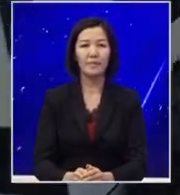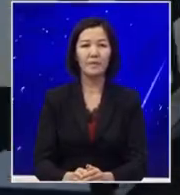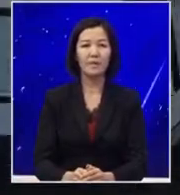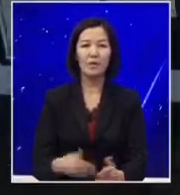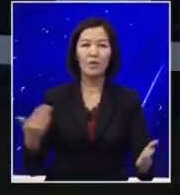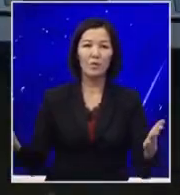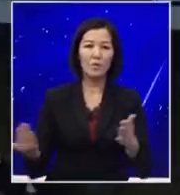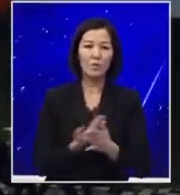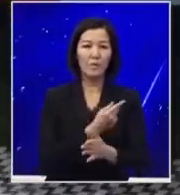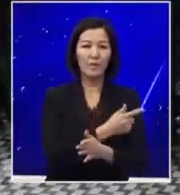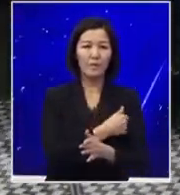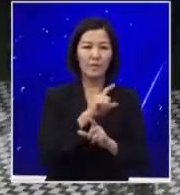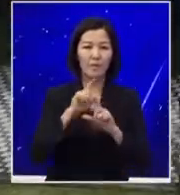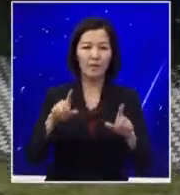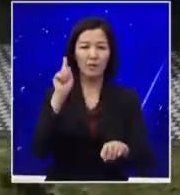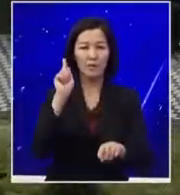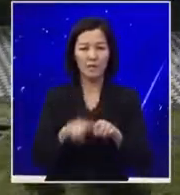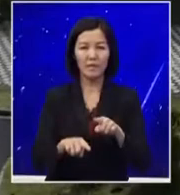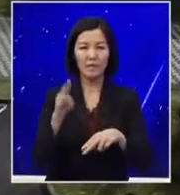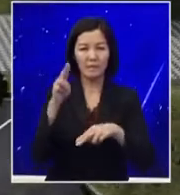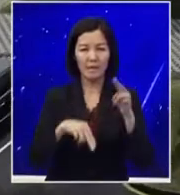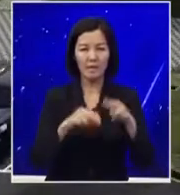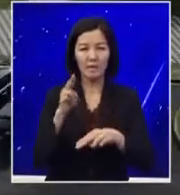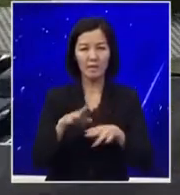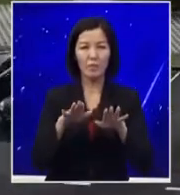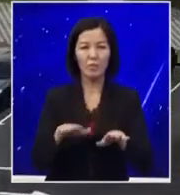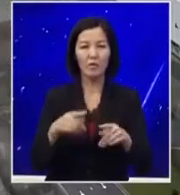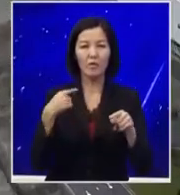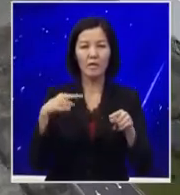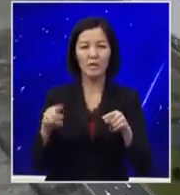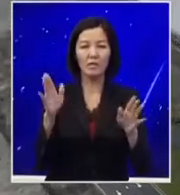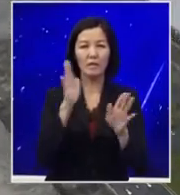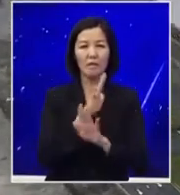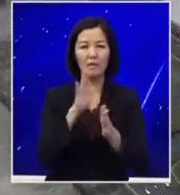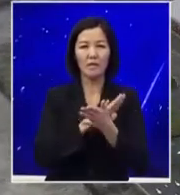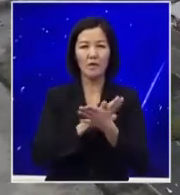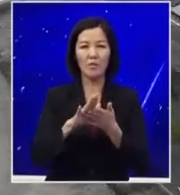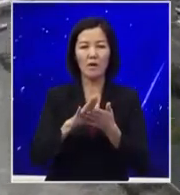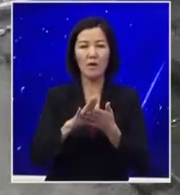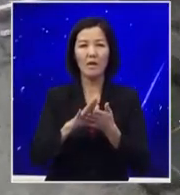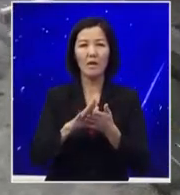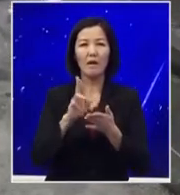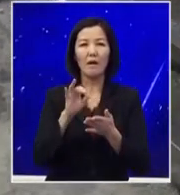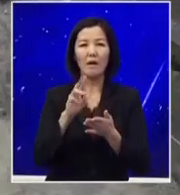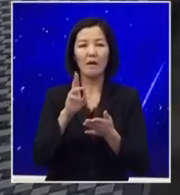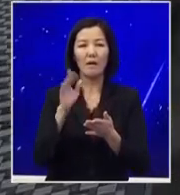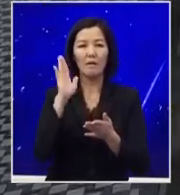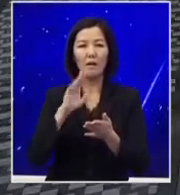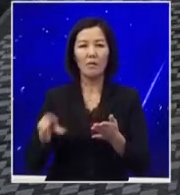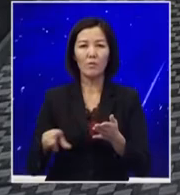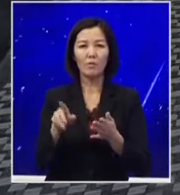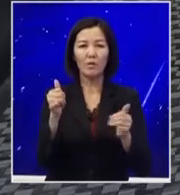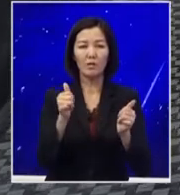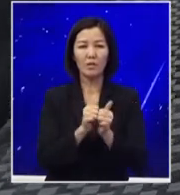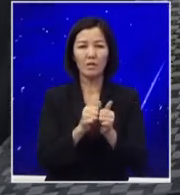заманауи кешен, супер жылдамдықпен салынды. Орны да айрықша. Таза ауа, тастақ жер, Қараталдың жағасы. 7,5 миллиард